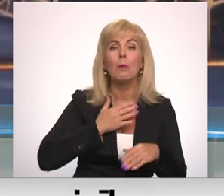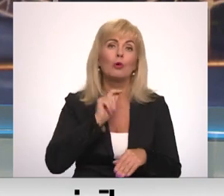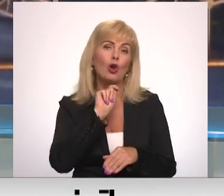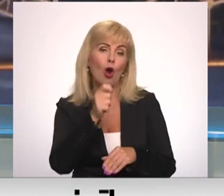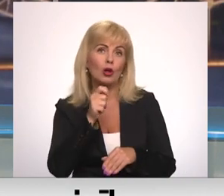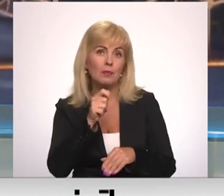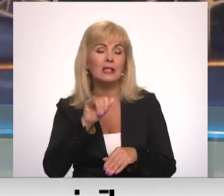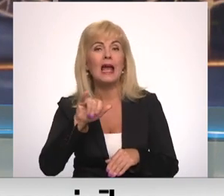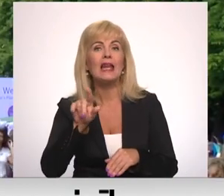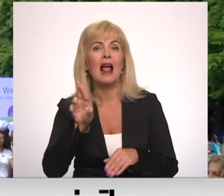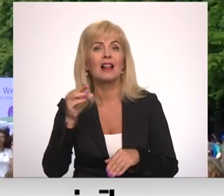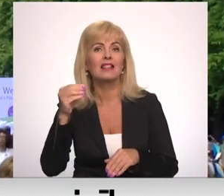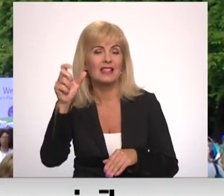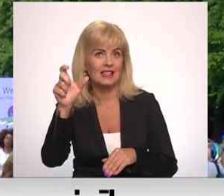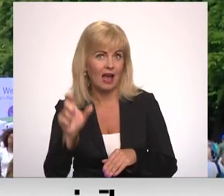Ilze Kalve.